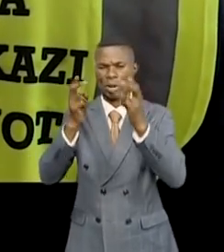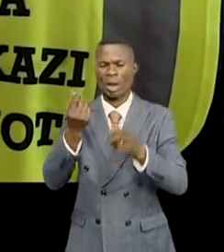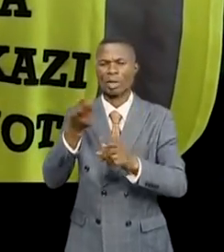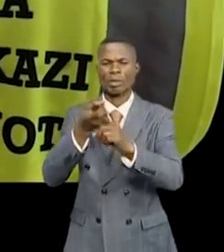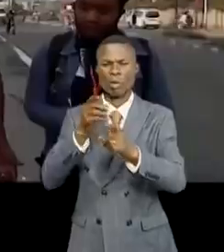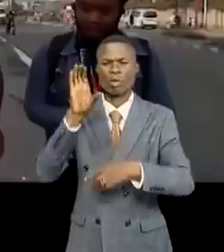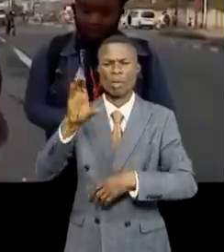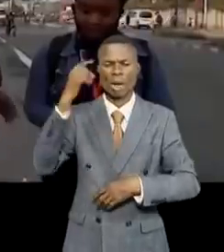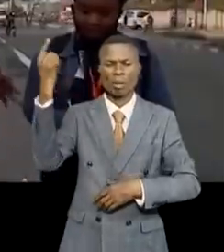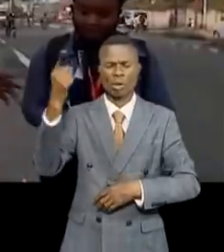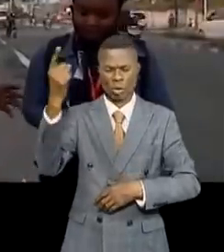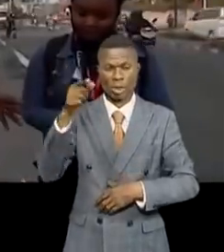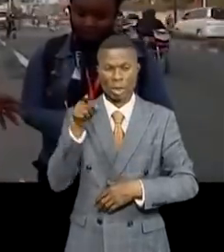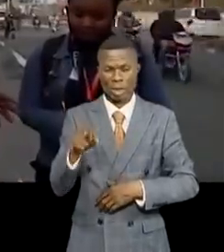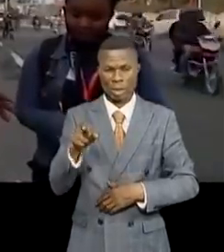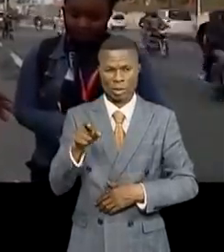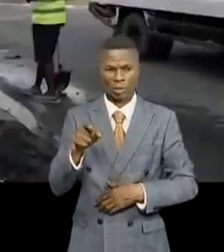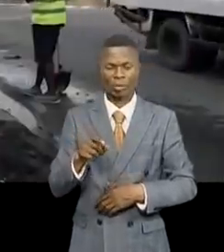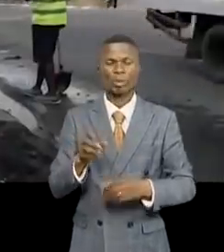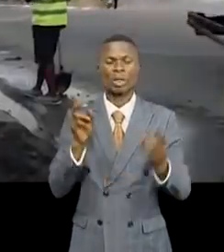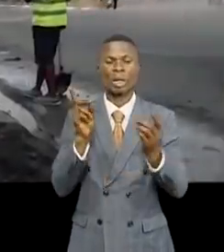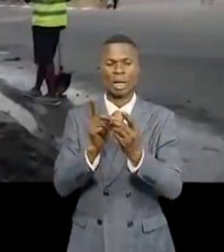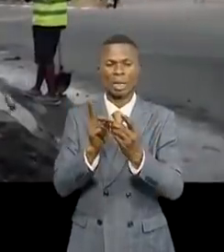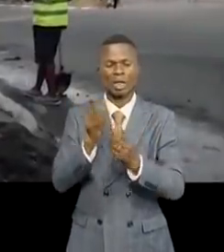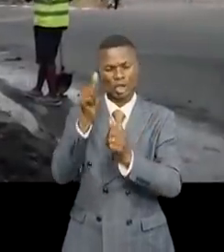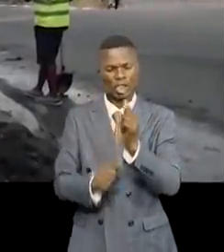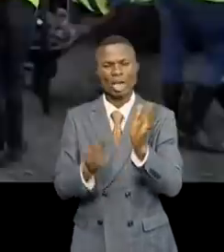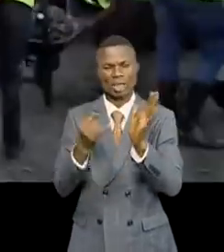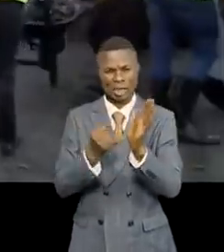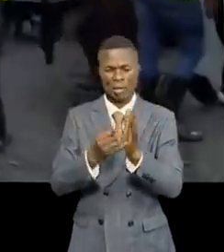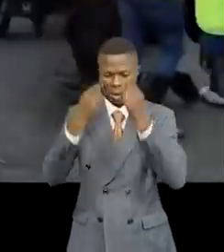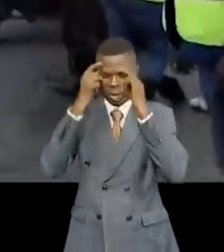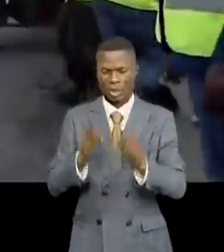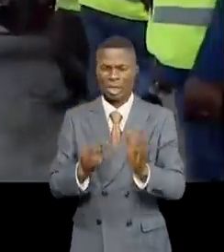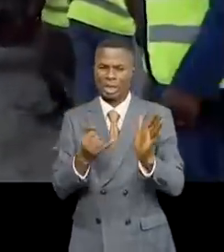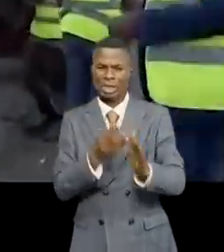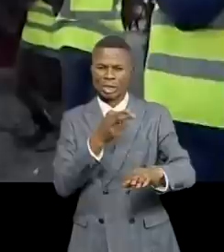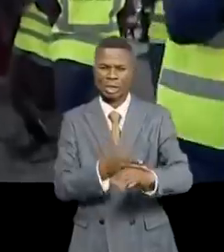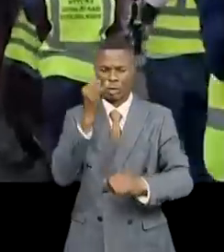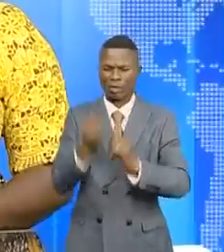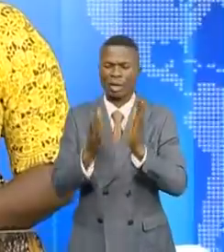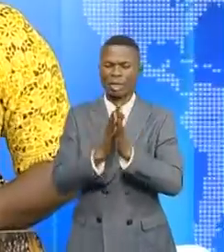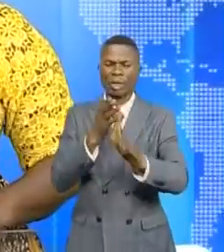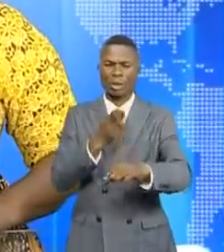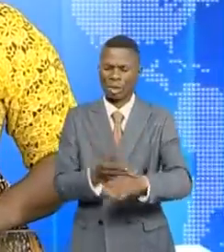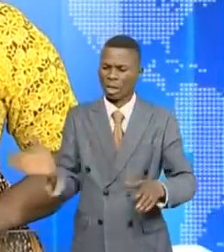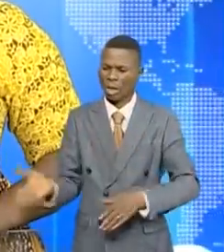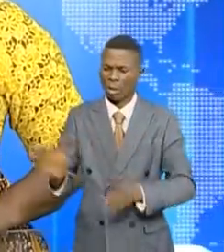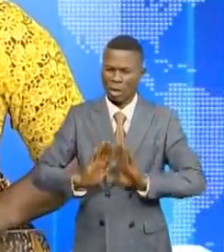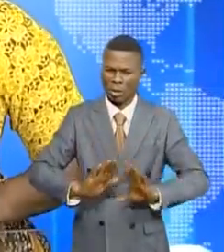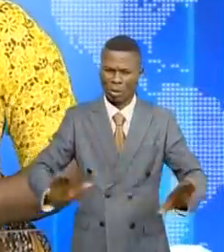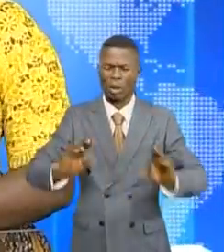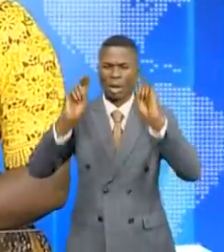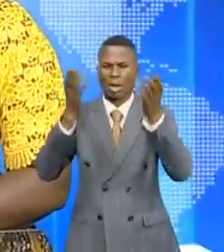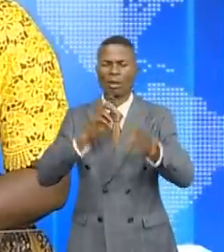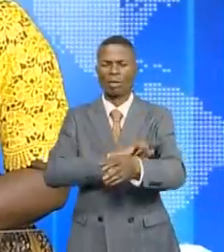Banque mondiale. Désormais, le rendez-vous est pris pour chaque samedi de 6h à 10h pour assainir la ville.